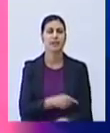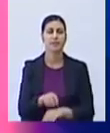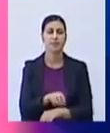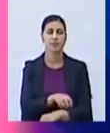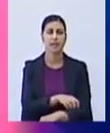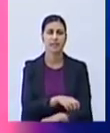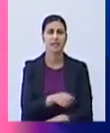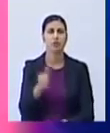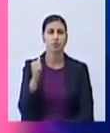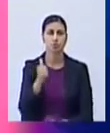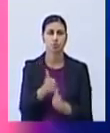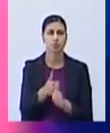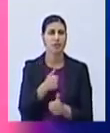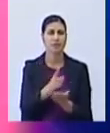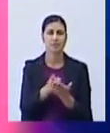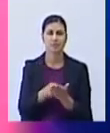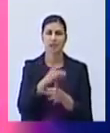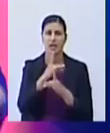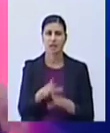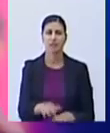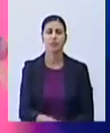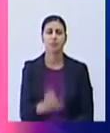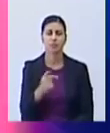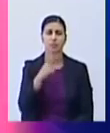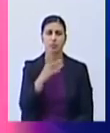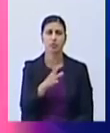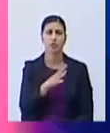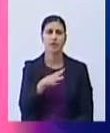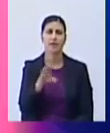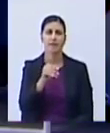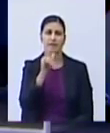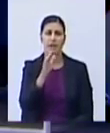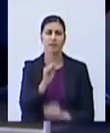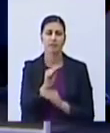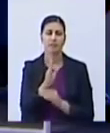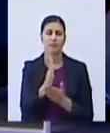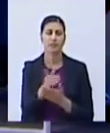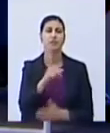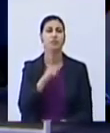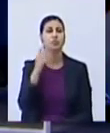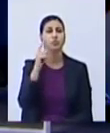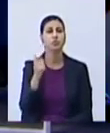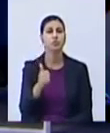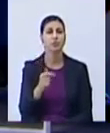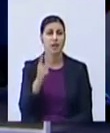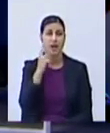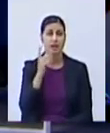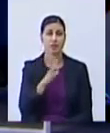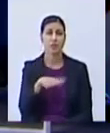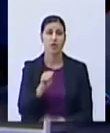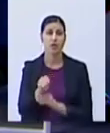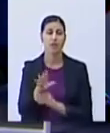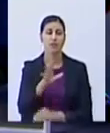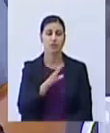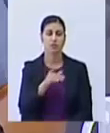გუნდს ზურგს მე არ დავასახელებ, რა თქმა უნდა, იმ პარტიას, ვისთანაც ასოცირდება, ვისთანაც ასოცირდება, არ ვიცი, მაგრამ მასთან არ გაგიგიათ ასეთ მასთან.